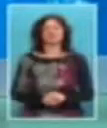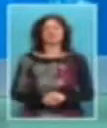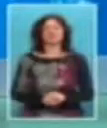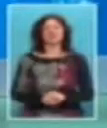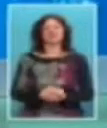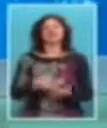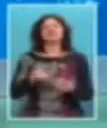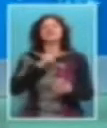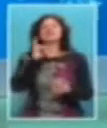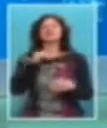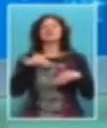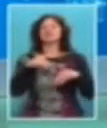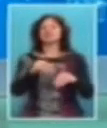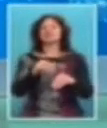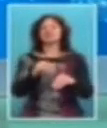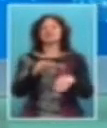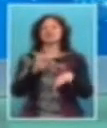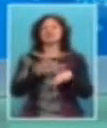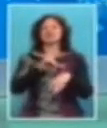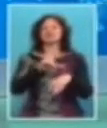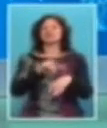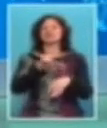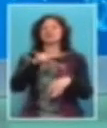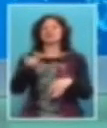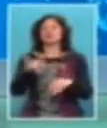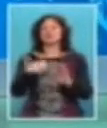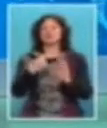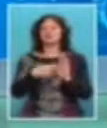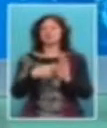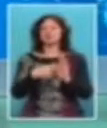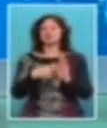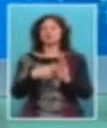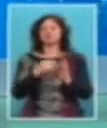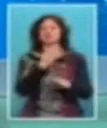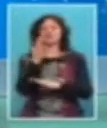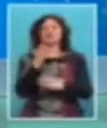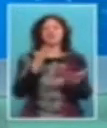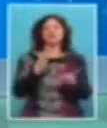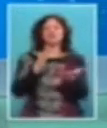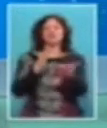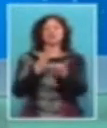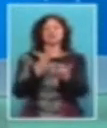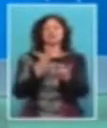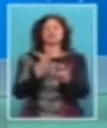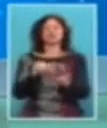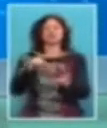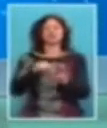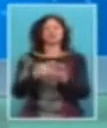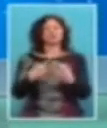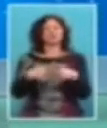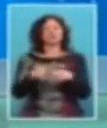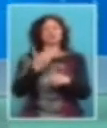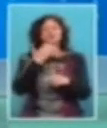На повестке дня зеленые насаждения. Наболевший для горожан вопрос коронации и обрезки деревьев обсудили с участием Общественного совета